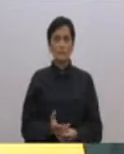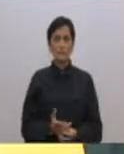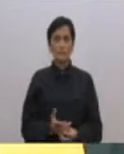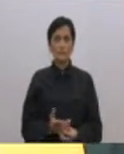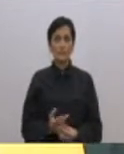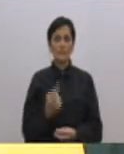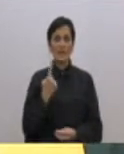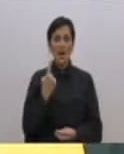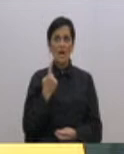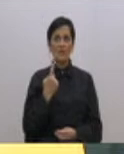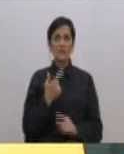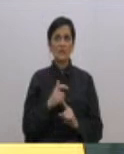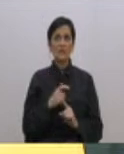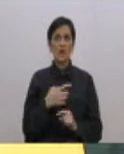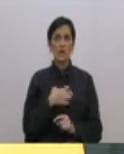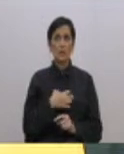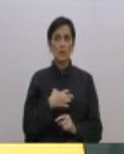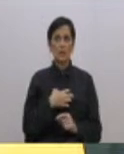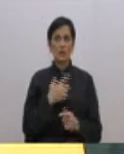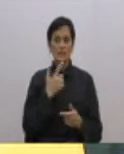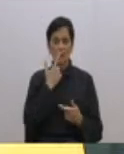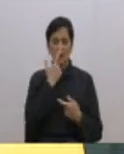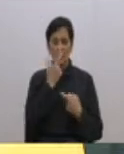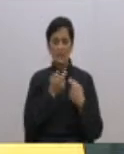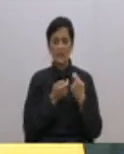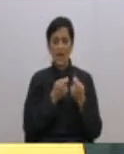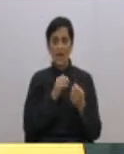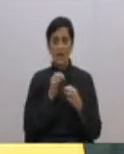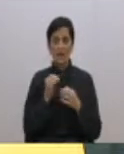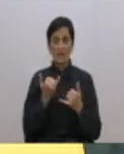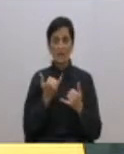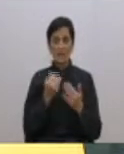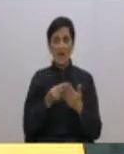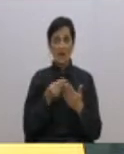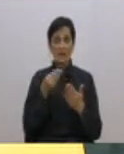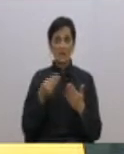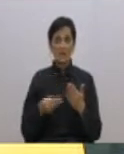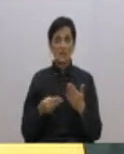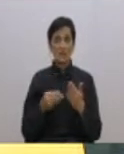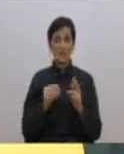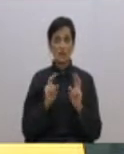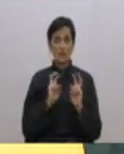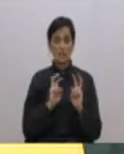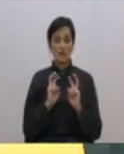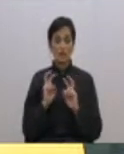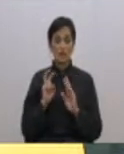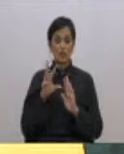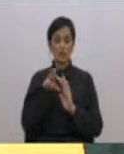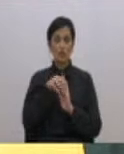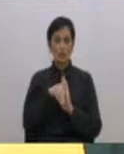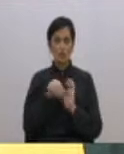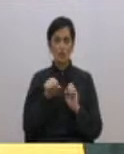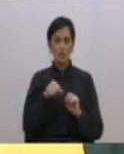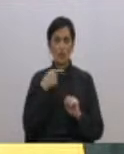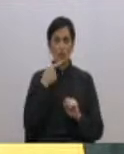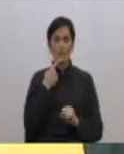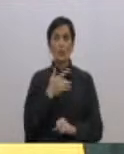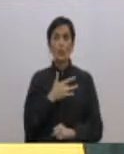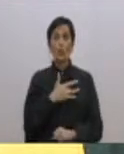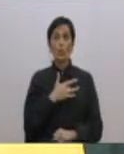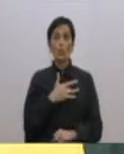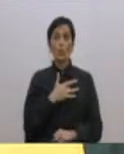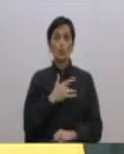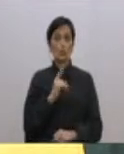Ერთი ძალიან მნიშვნელოვანი დეტალი არის, რომელიც დღეს დისკრიმინაციის ნიშნებს შეიცავს, შეიძლება ითქვას, და გულისხმობ იმას,